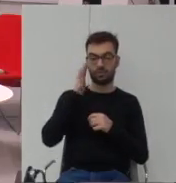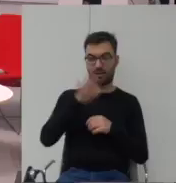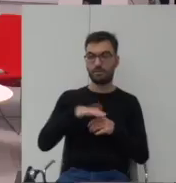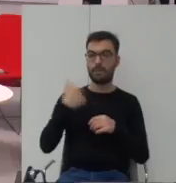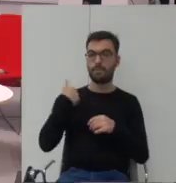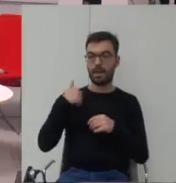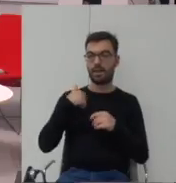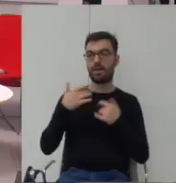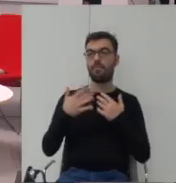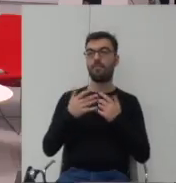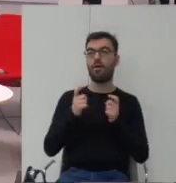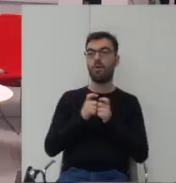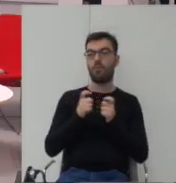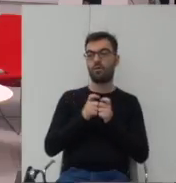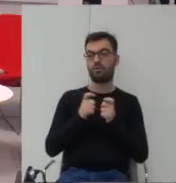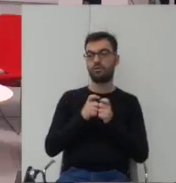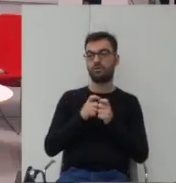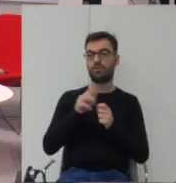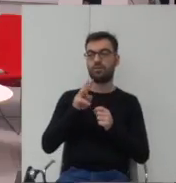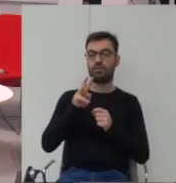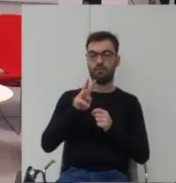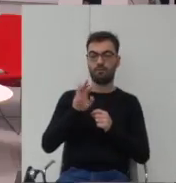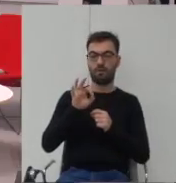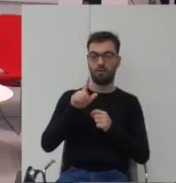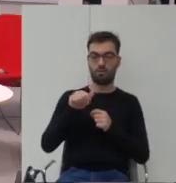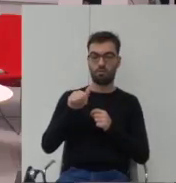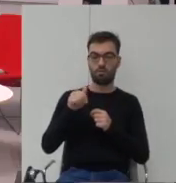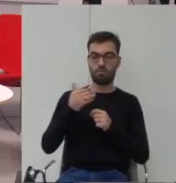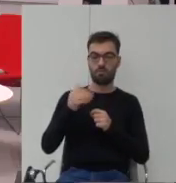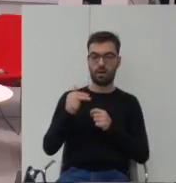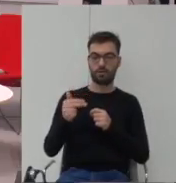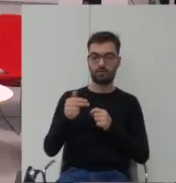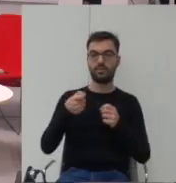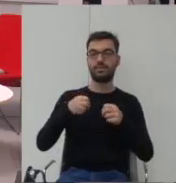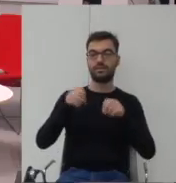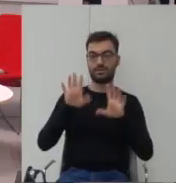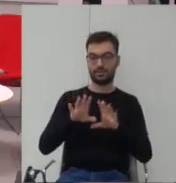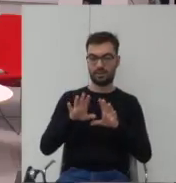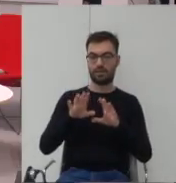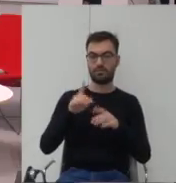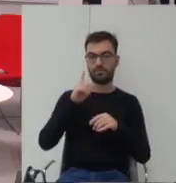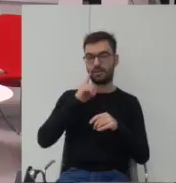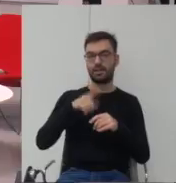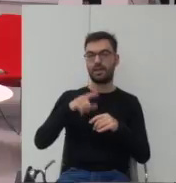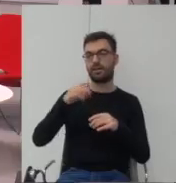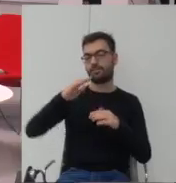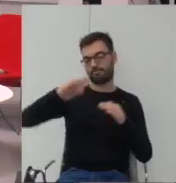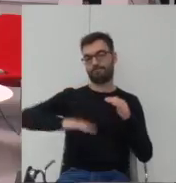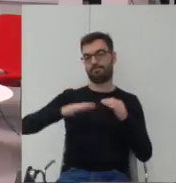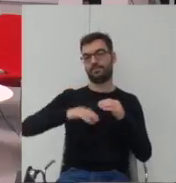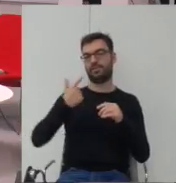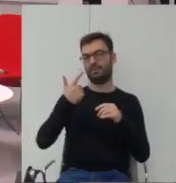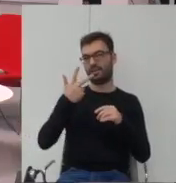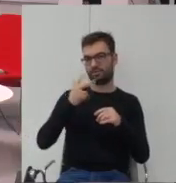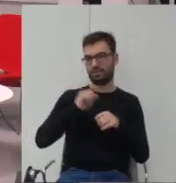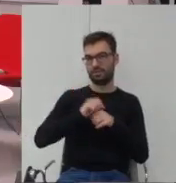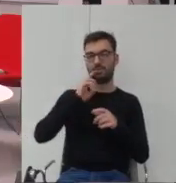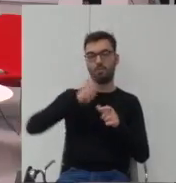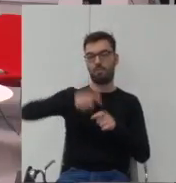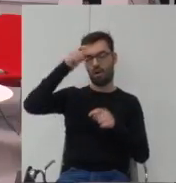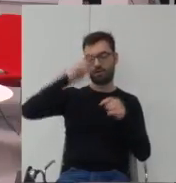na Bielanach, tuż obok Wolumenu, czyli sklep jako taki jest w parterze, co najmniej